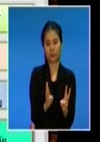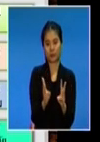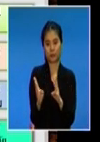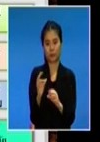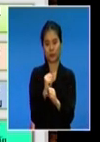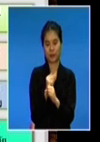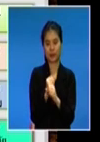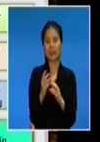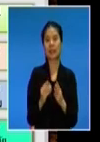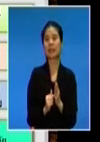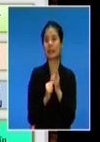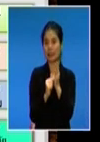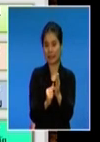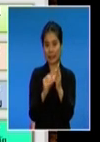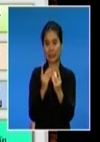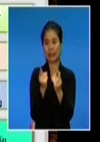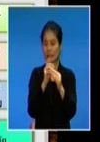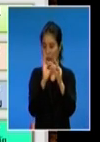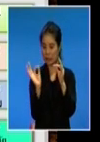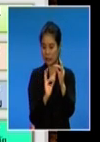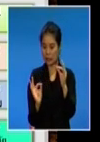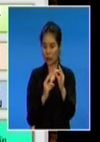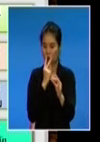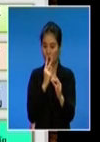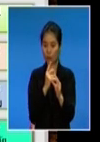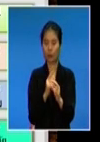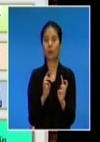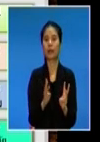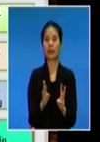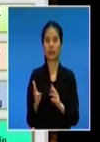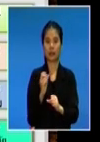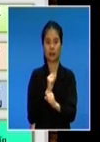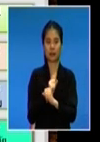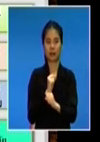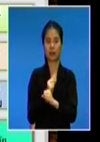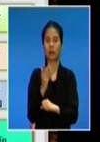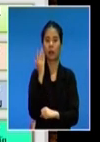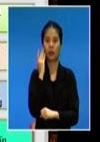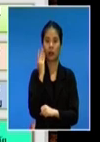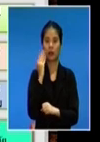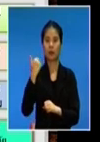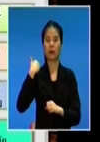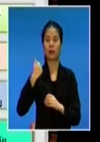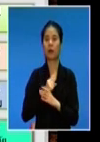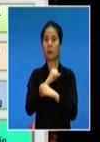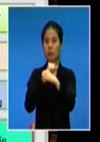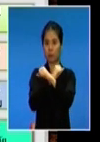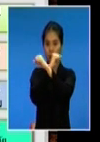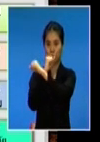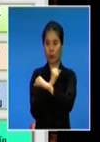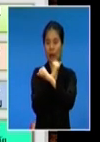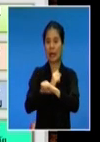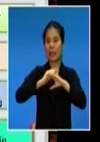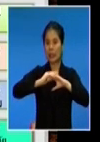ปโดยละเอียดแล้วก็มีการชี้ไปแล้วก็เราก็เพิ่มเซคเทเรียตเพิ่มขนาดนี้ก็เซคเทเรียตเดิมเนี่ยเป็นป้องกันและบรรเทา